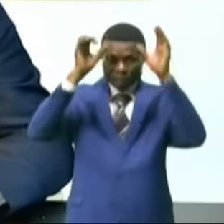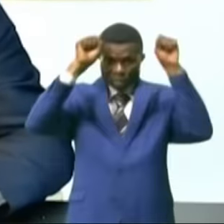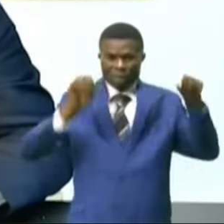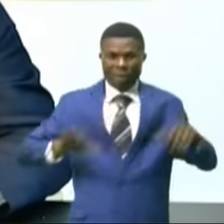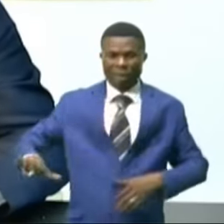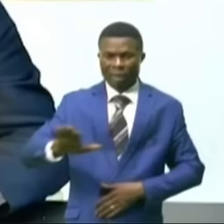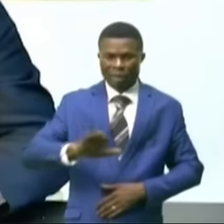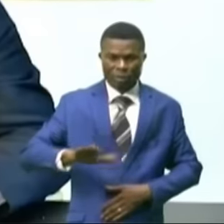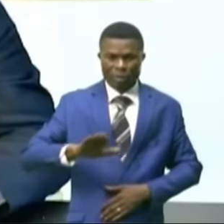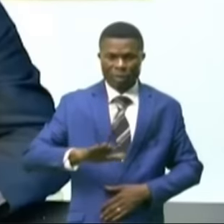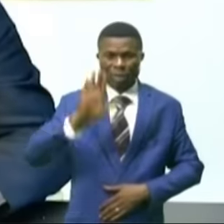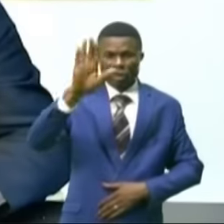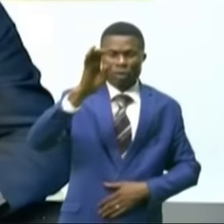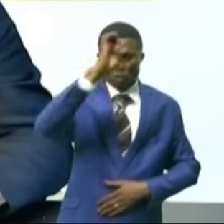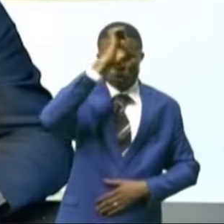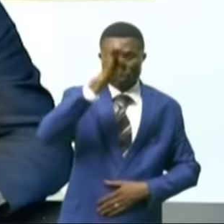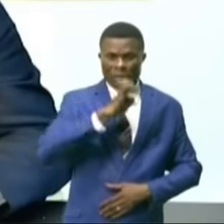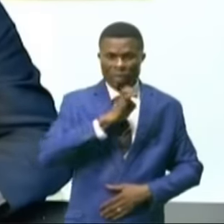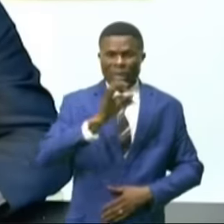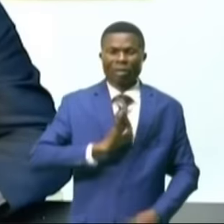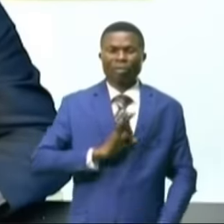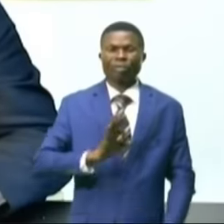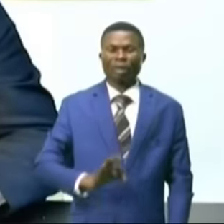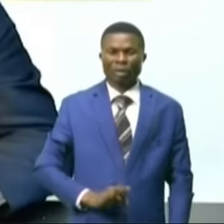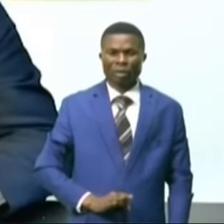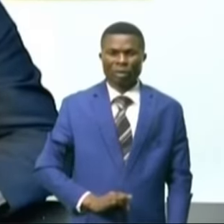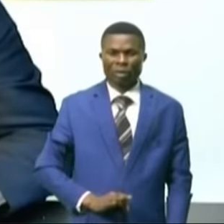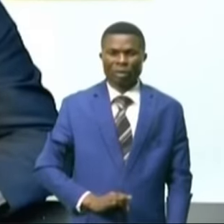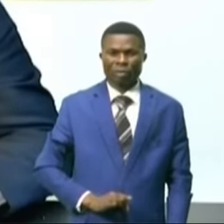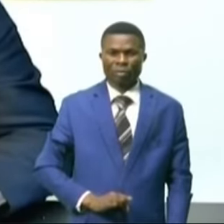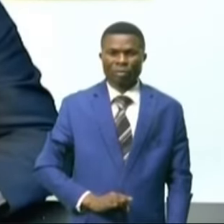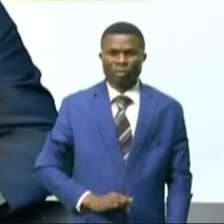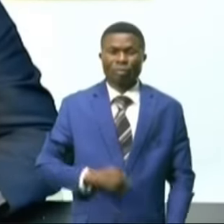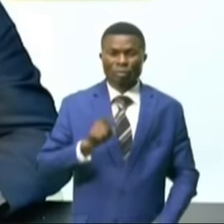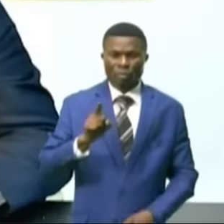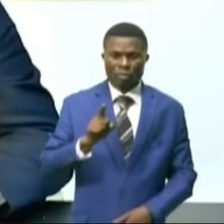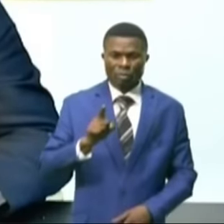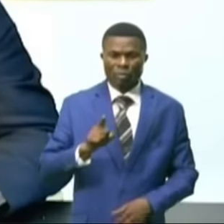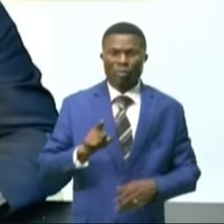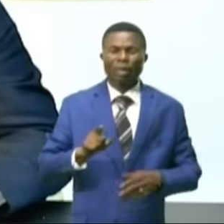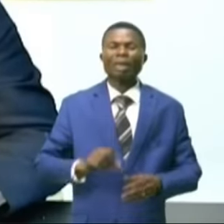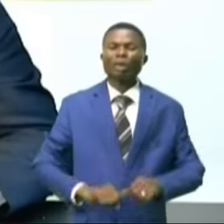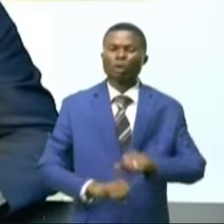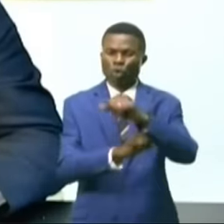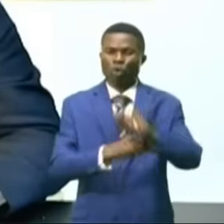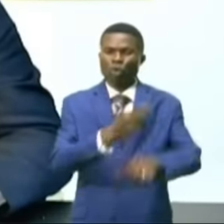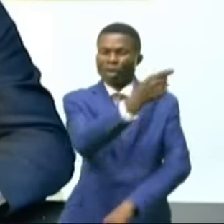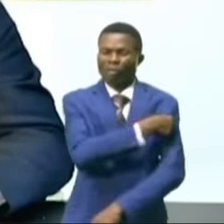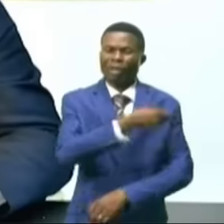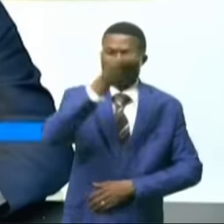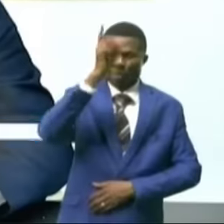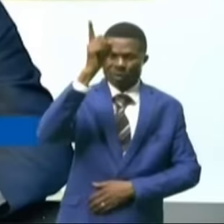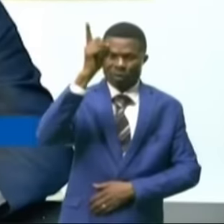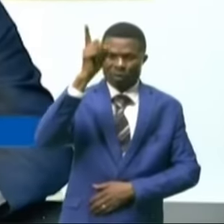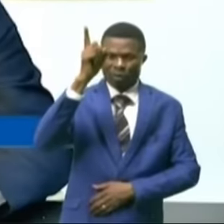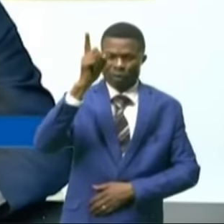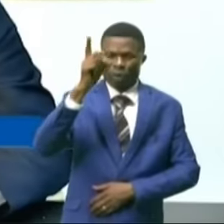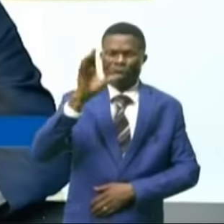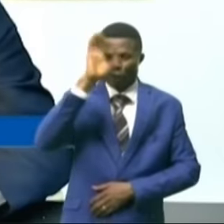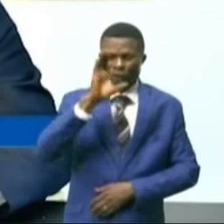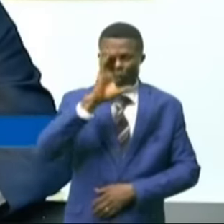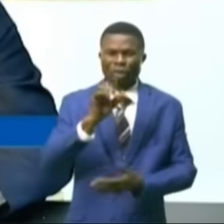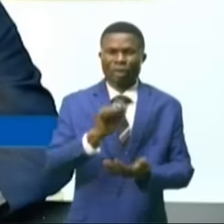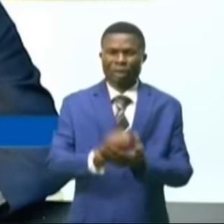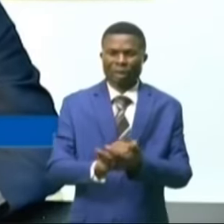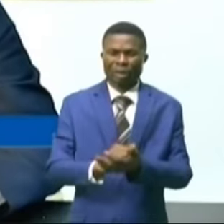République, son Excellence Félix-Antoine Tshisekedi Tshilombo, qui a fait de la vaccination une priorité et son cheval de bataille